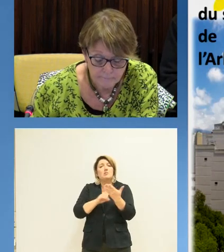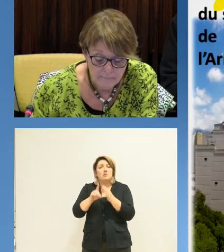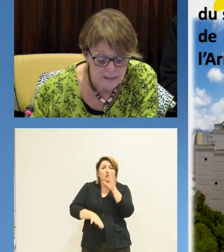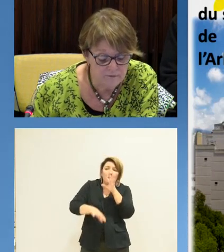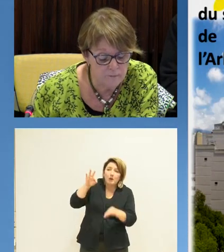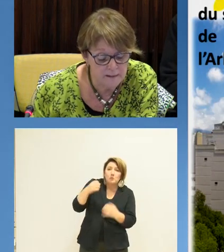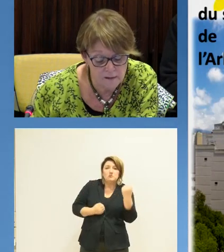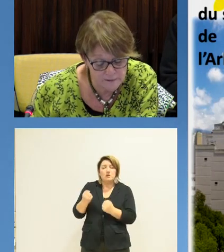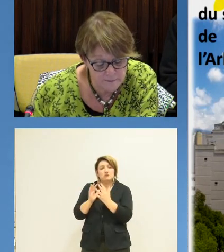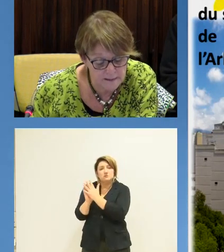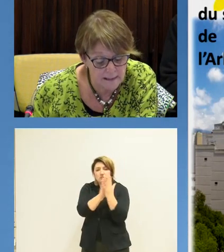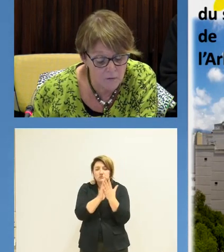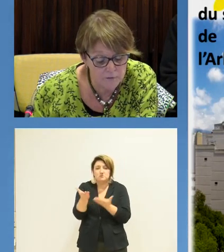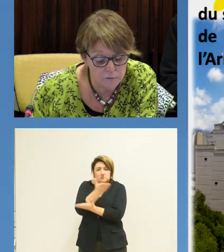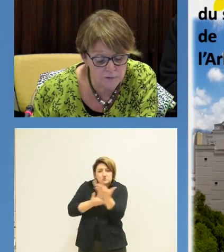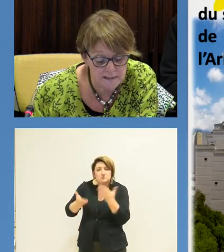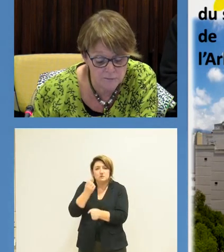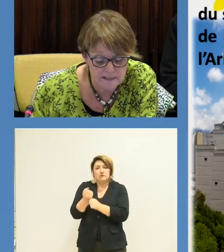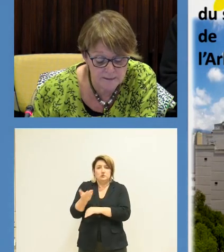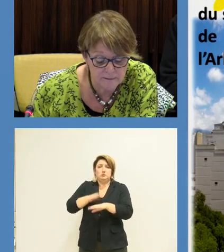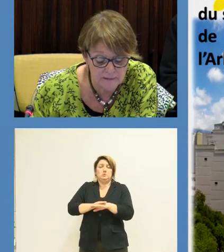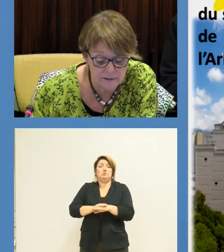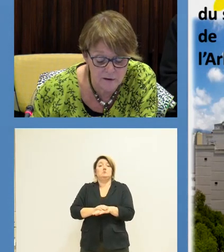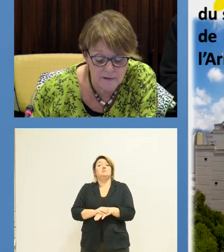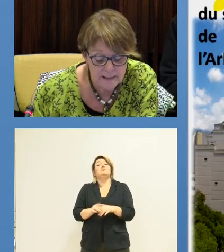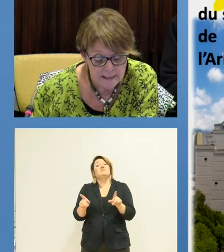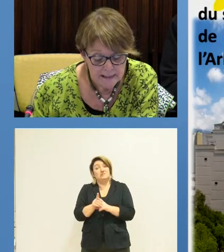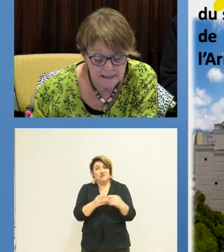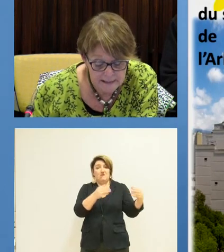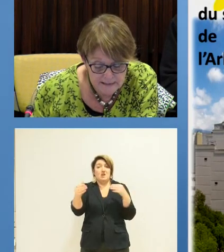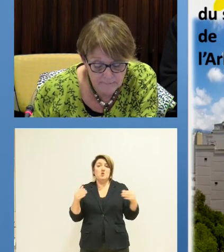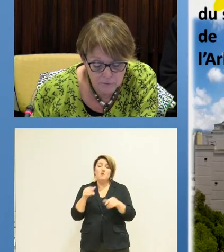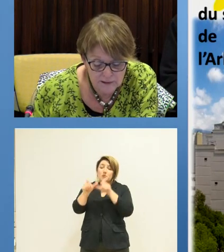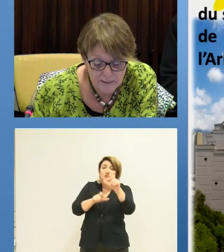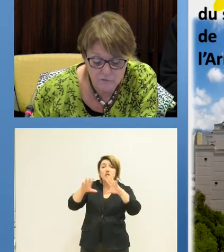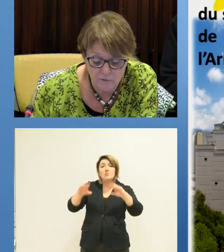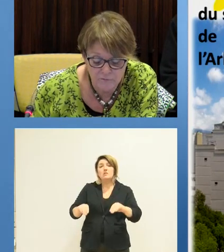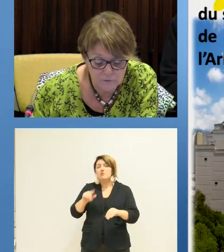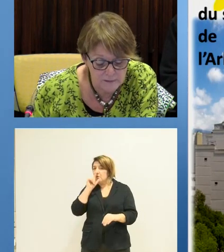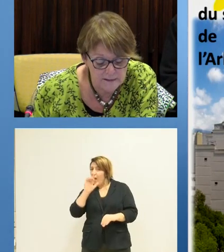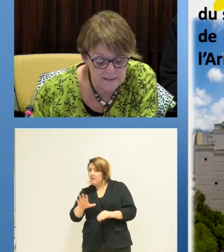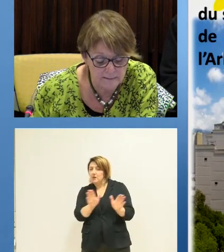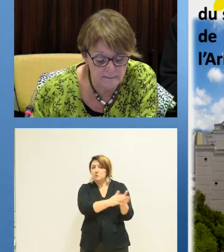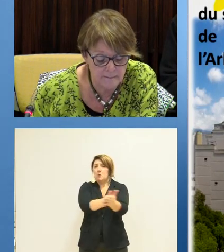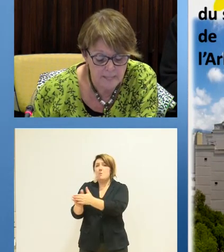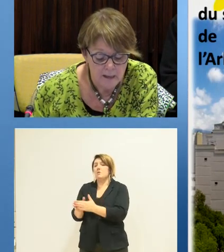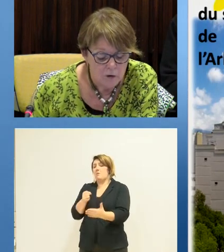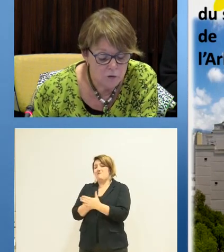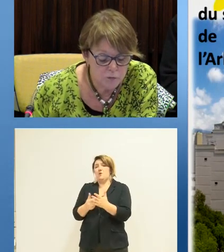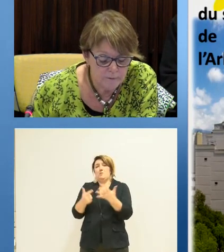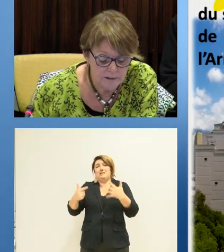et suite qui fait suite également à une consultation des habitants de la villeneuve réalisé par le département fin 2010 est